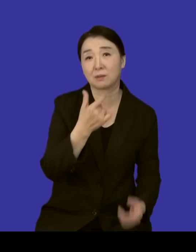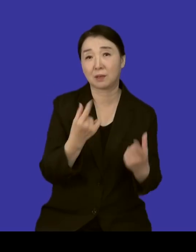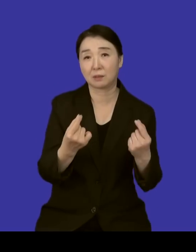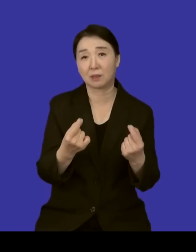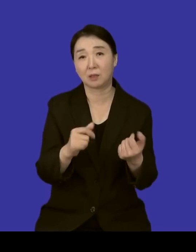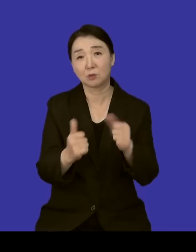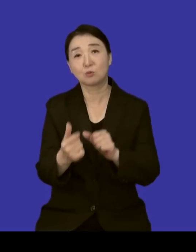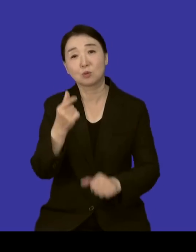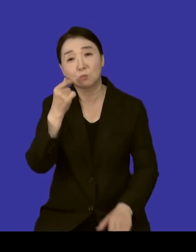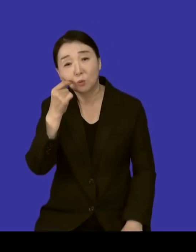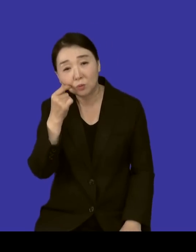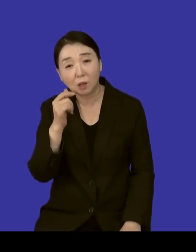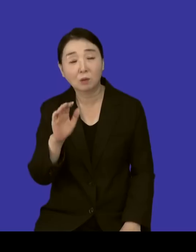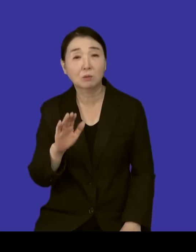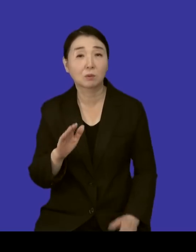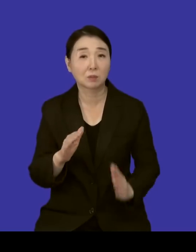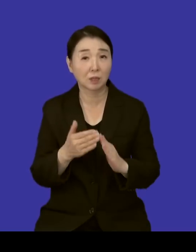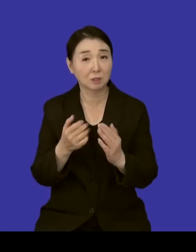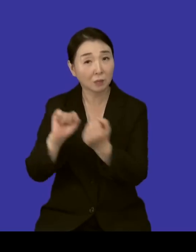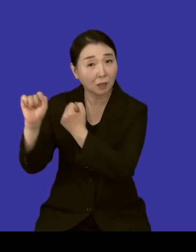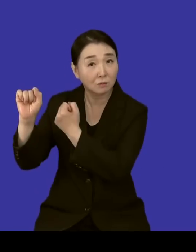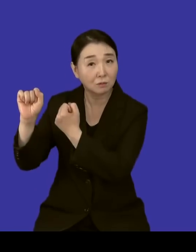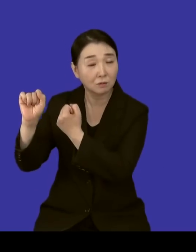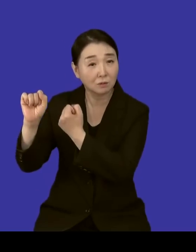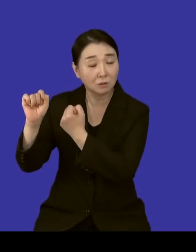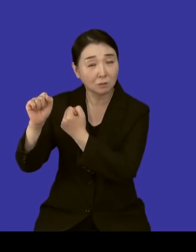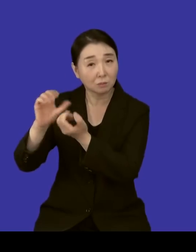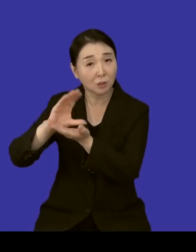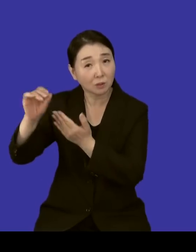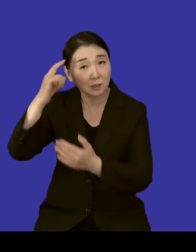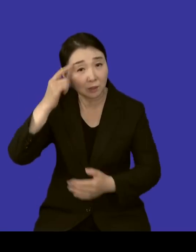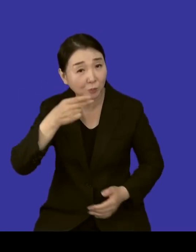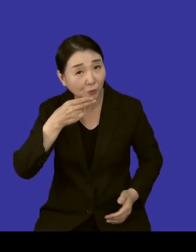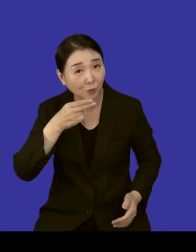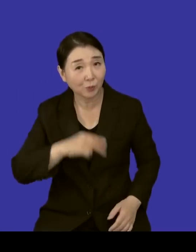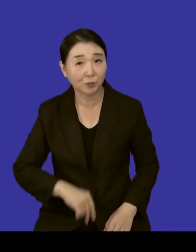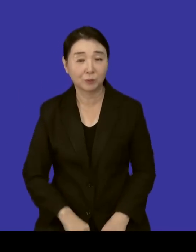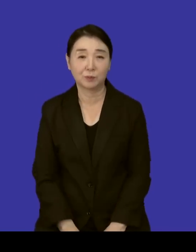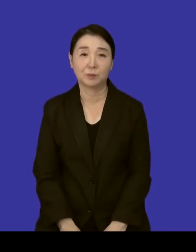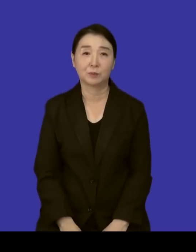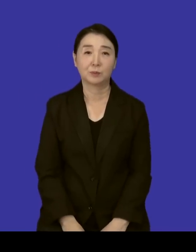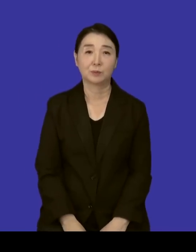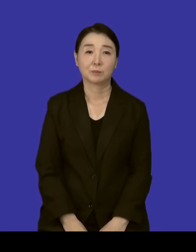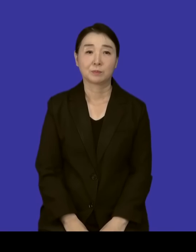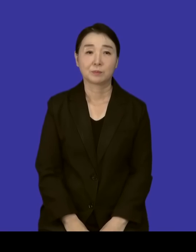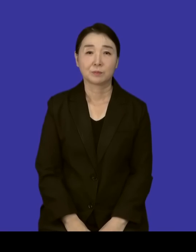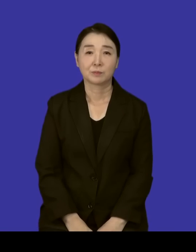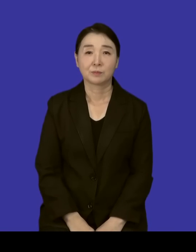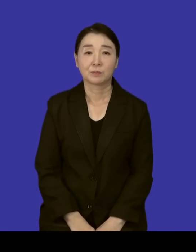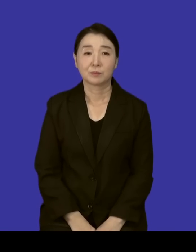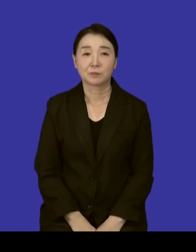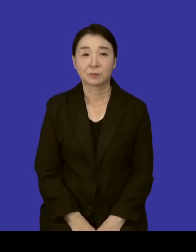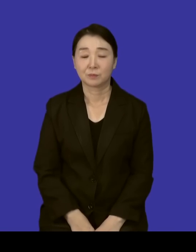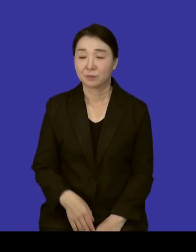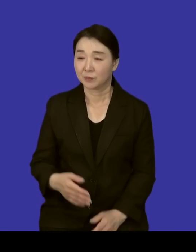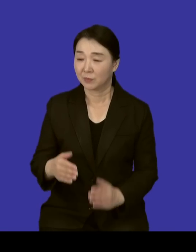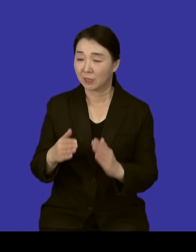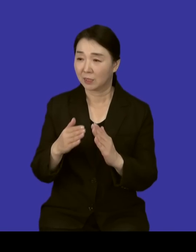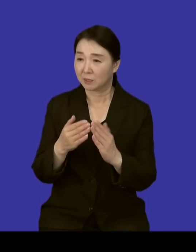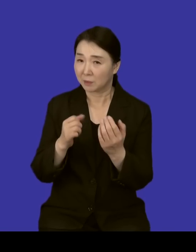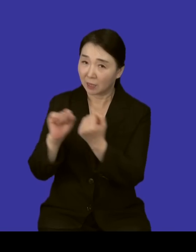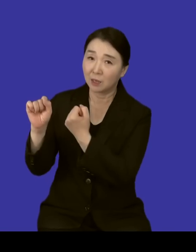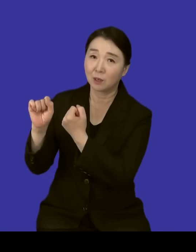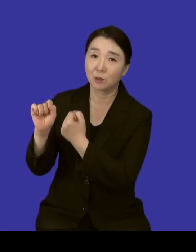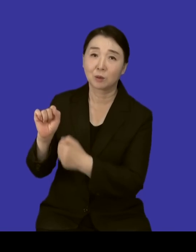좀 집을 예. 가출이라든가 좀 어디 떠날 생각은 안 드셨어요? 그래가지고 이제 사실은 예. 그러니까